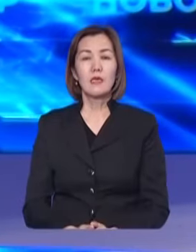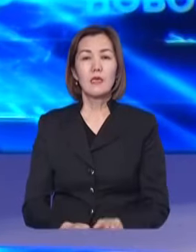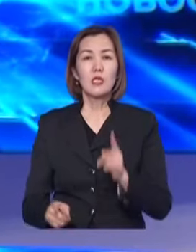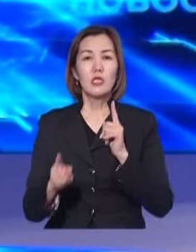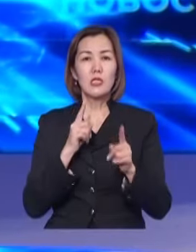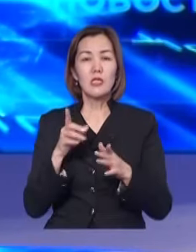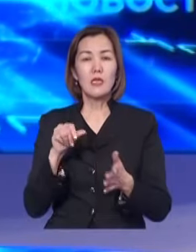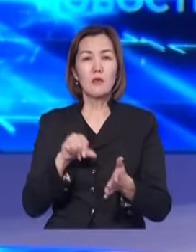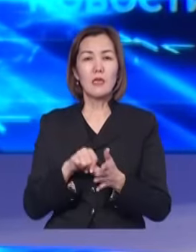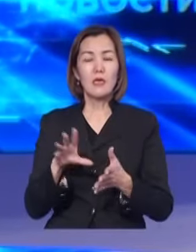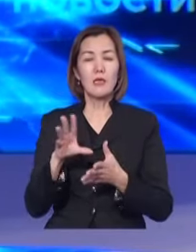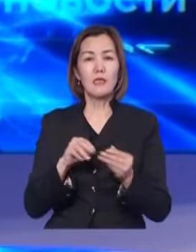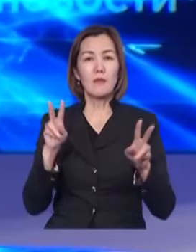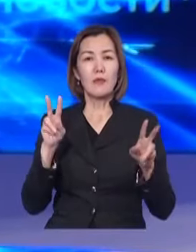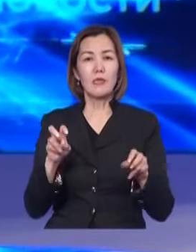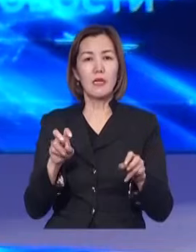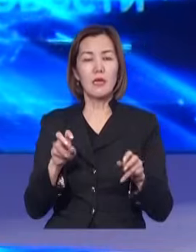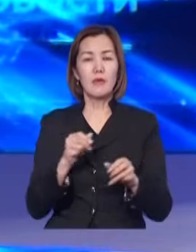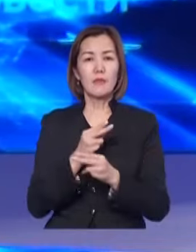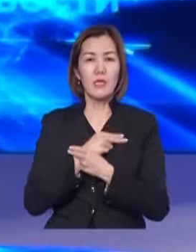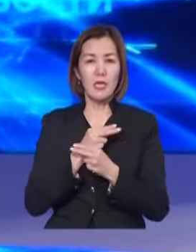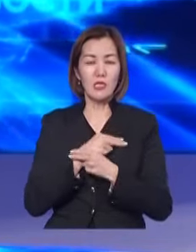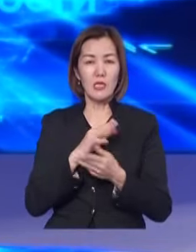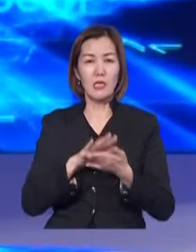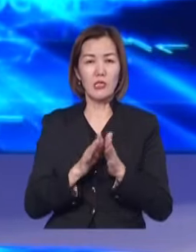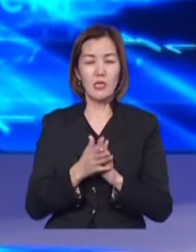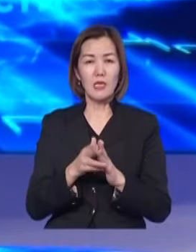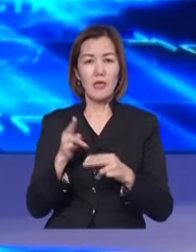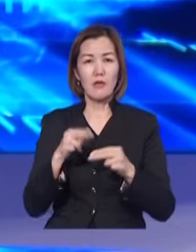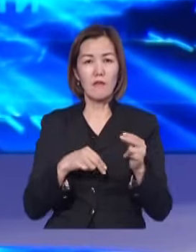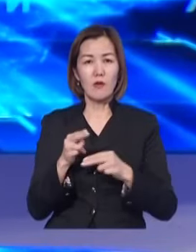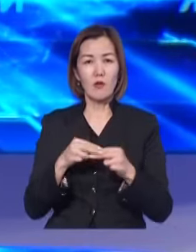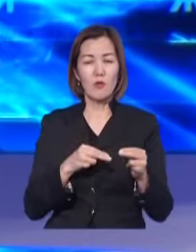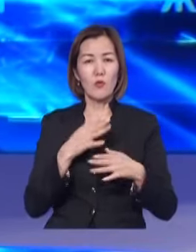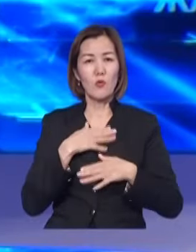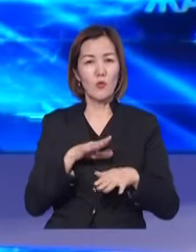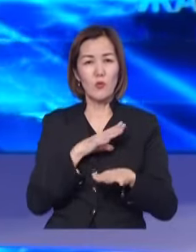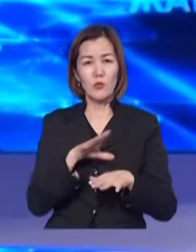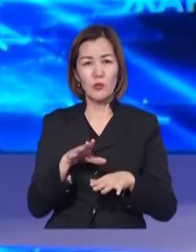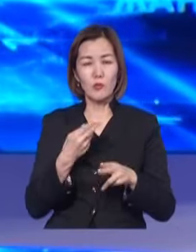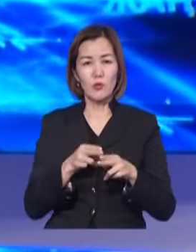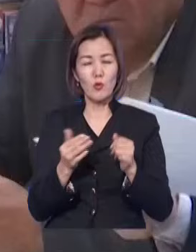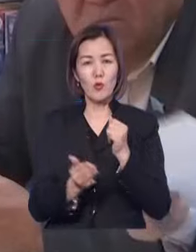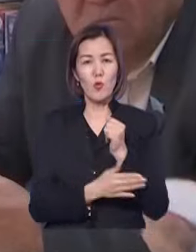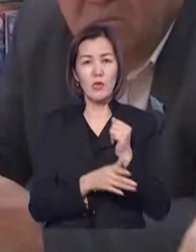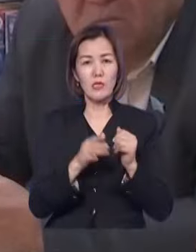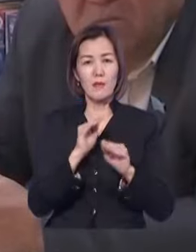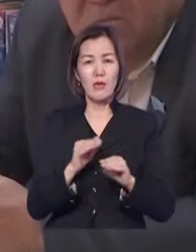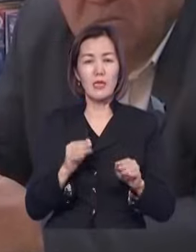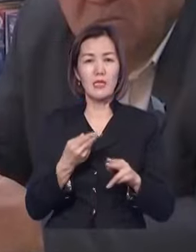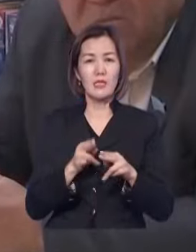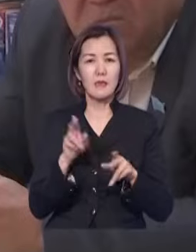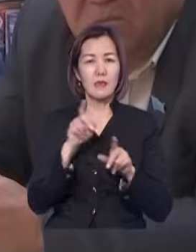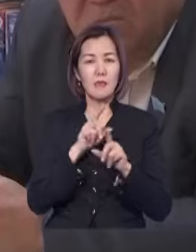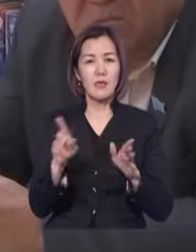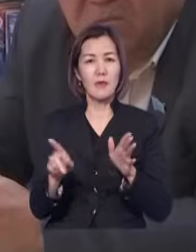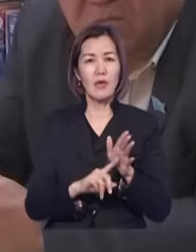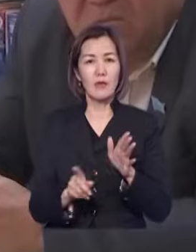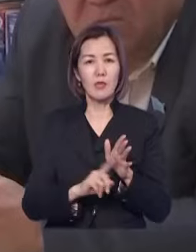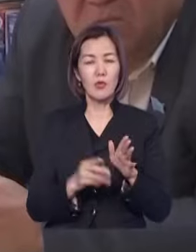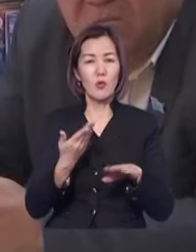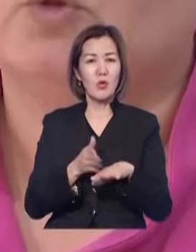сөз болған тағы бір мәселе қаладағы саяжайлар жағдайы. Ондағы инфрақұрылым көңіл көншітпейді. Соңғы уақытта балалардың тіпті мектепке